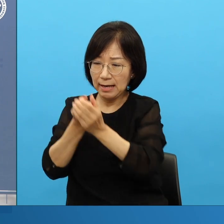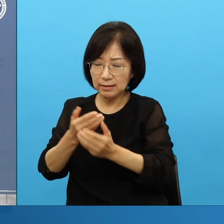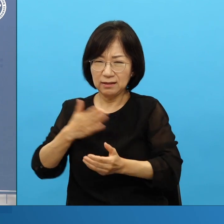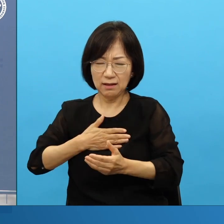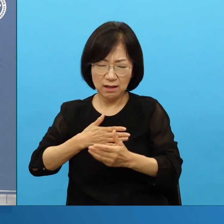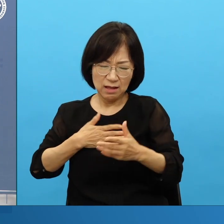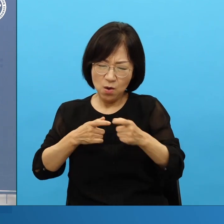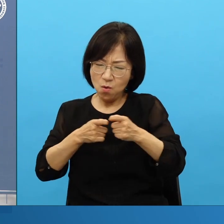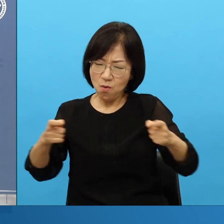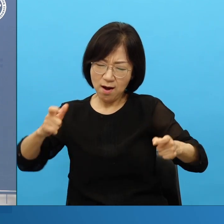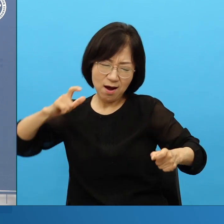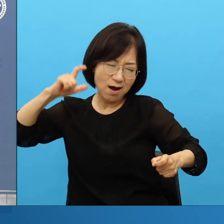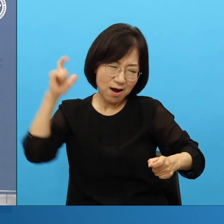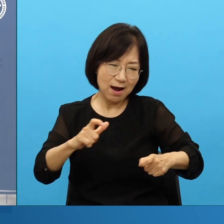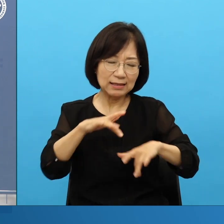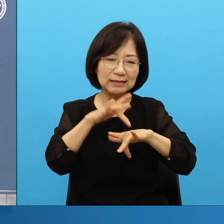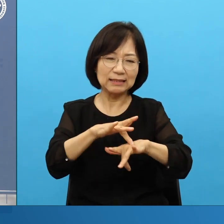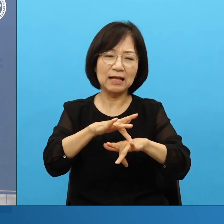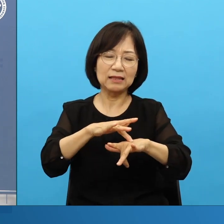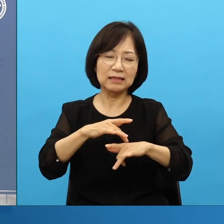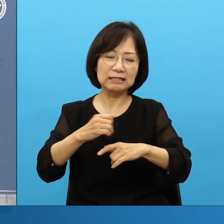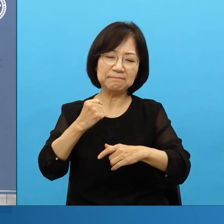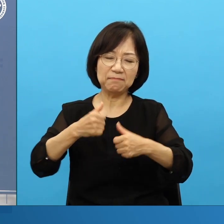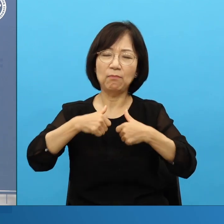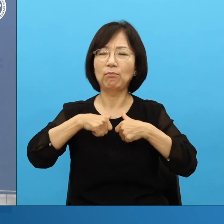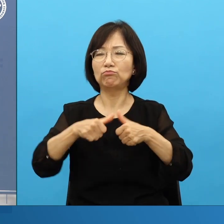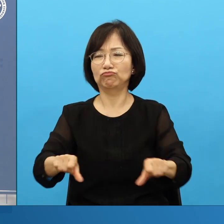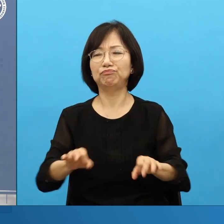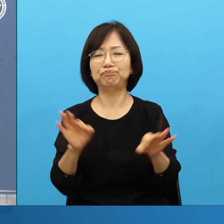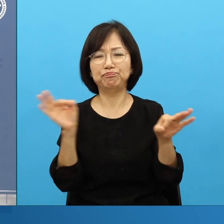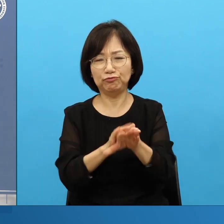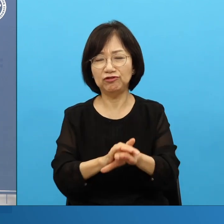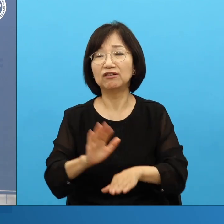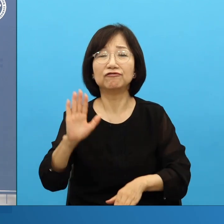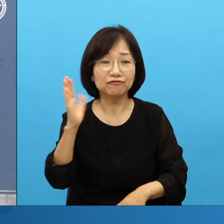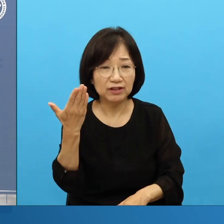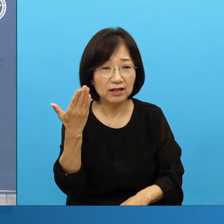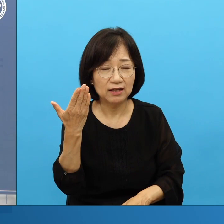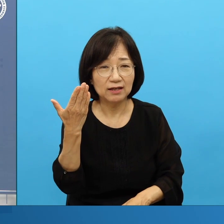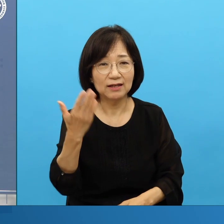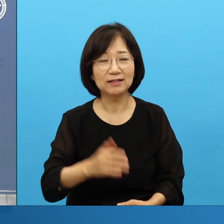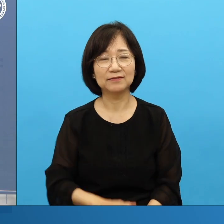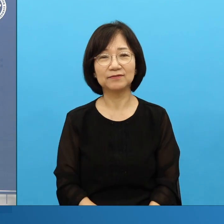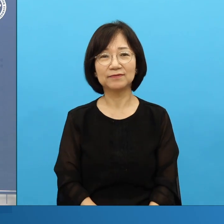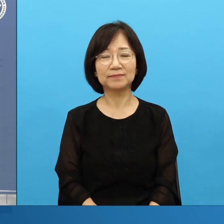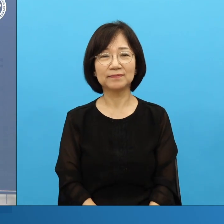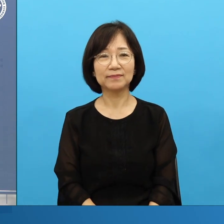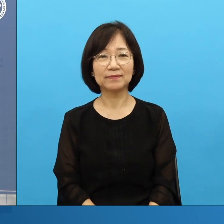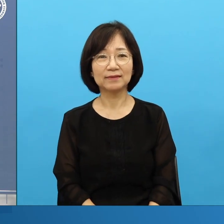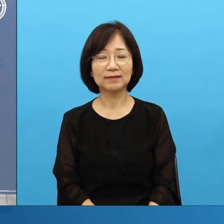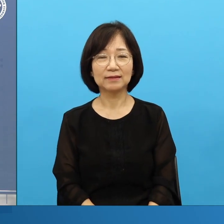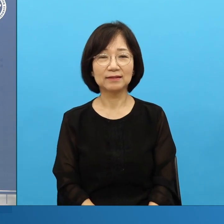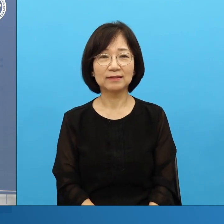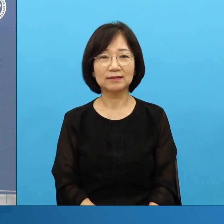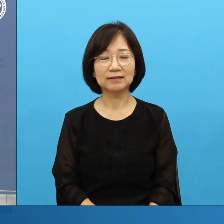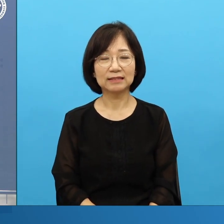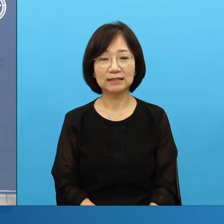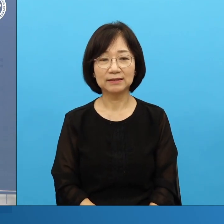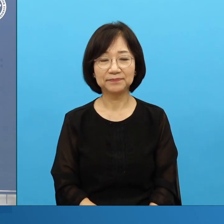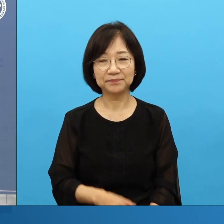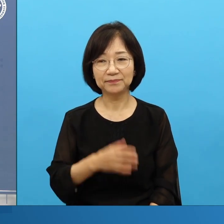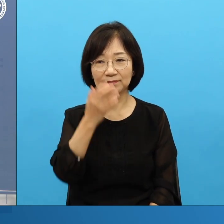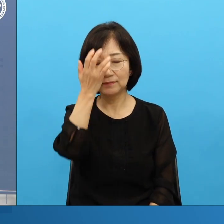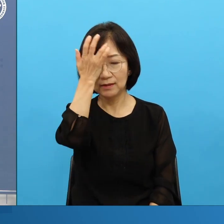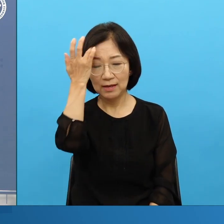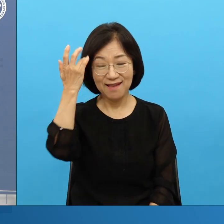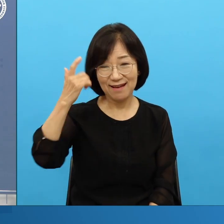그래 일이 you're 되는 able 겁니다. to demolish all strongholds. You 저도 have to pray for 모릅니다. 제 주위에 있던 그 견고한 진 이래서 진은 전쟁 때 쓰는